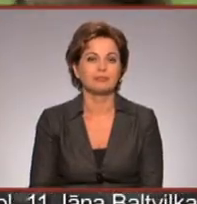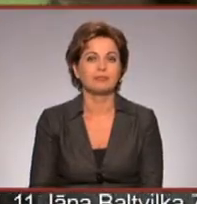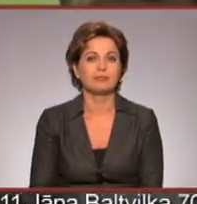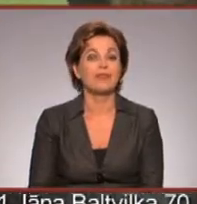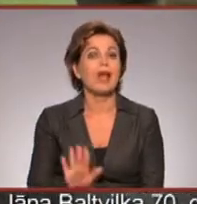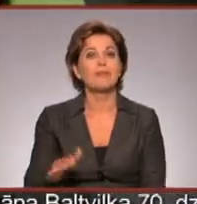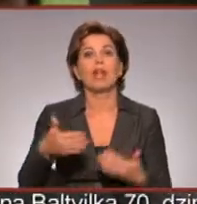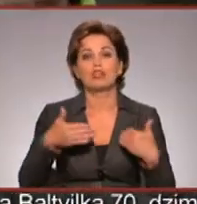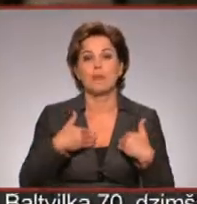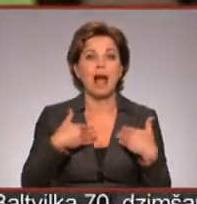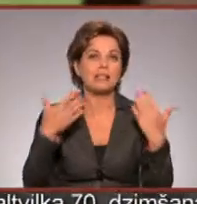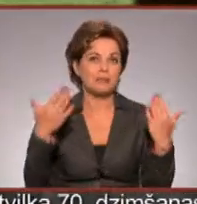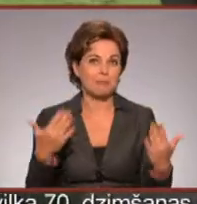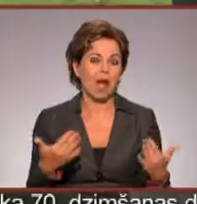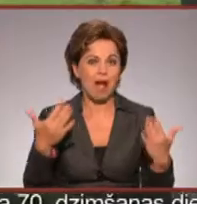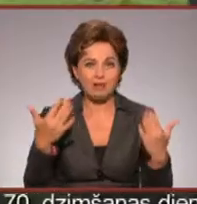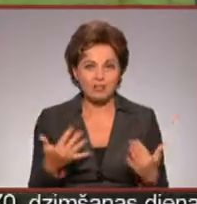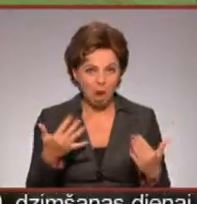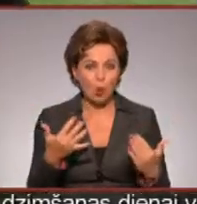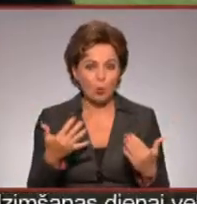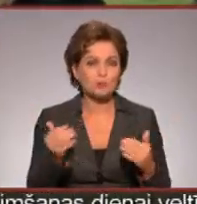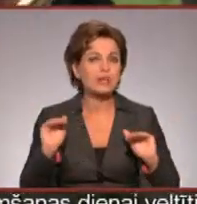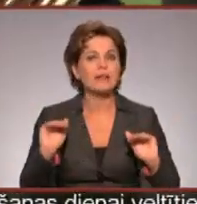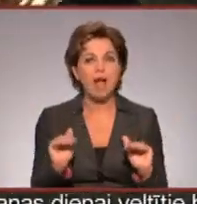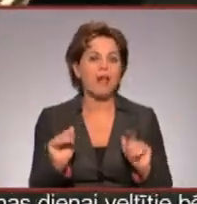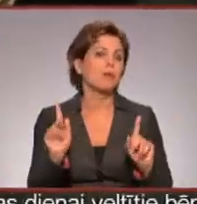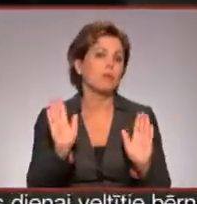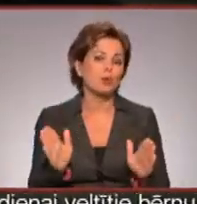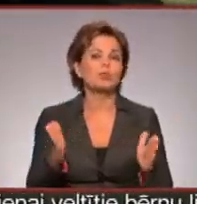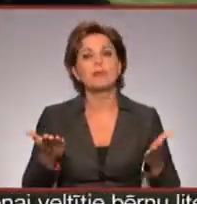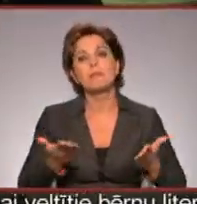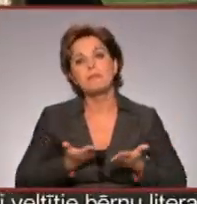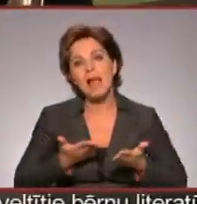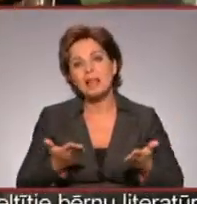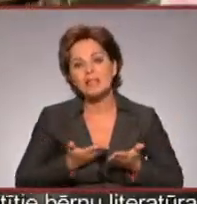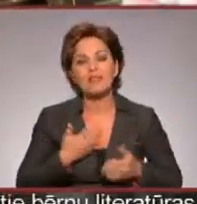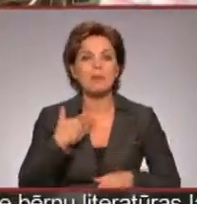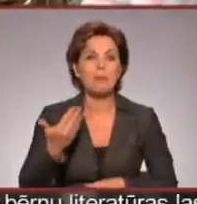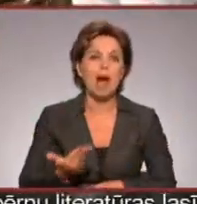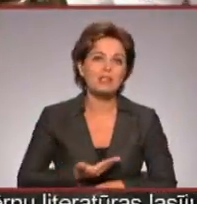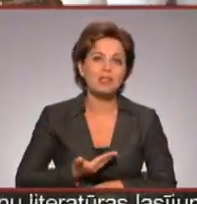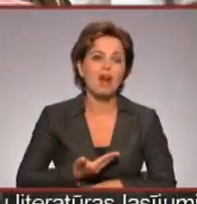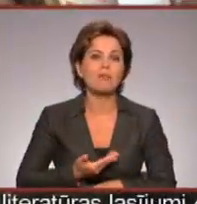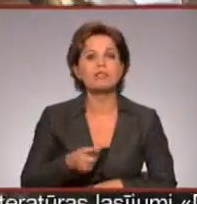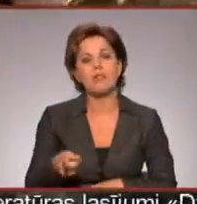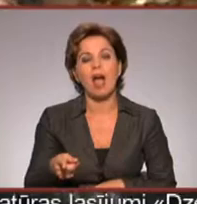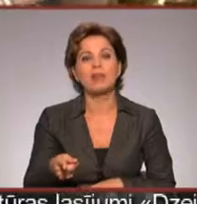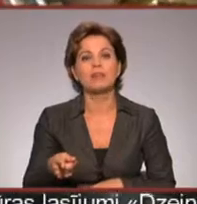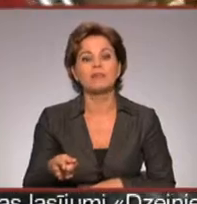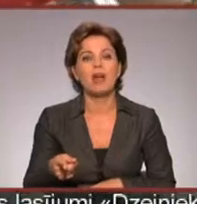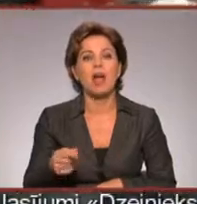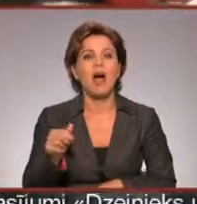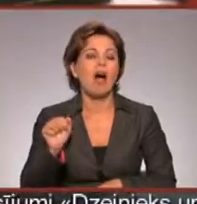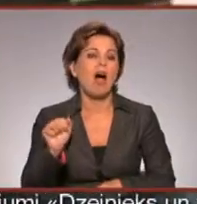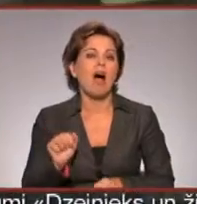Priekš maniem šis pasākums ir neliels piedzīvojums vai pārdzīvojums vai avantūri, jo